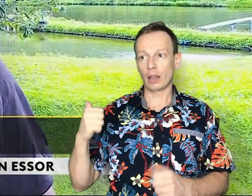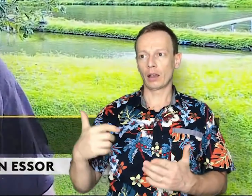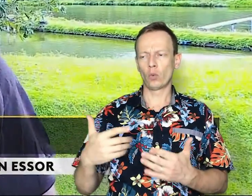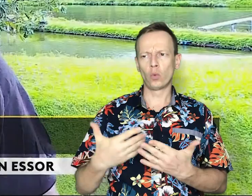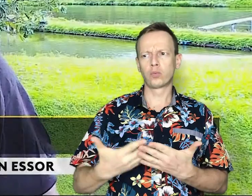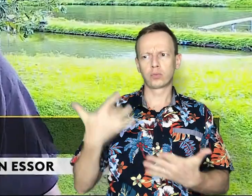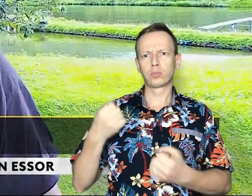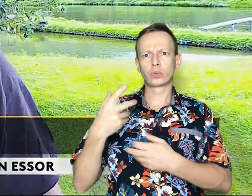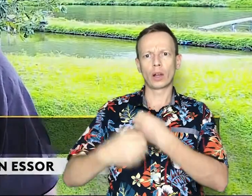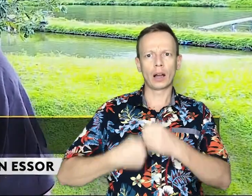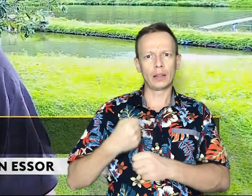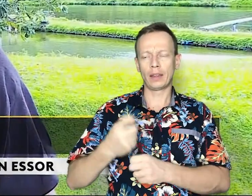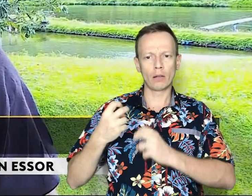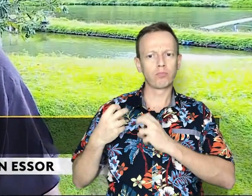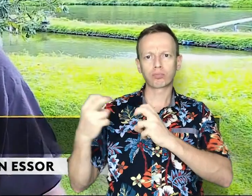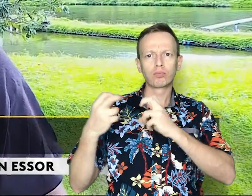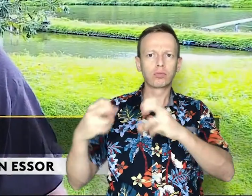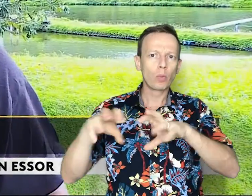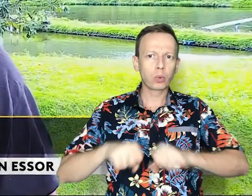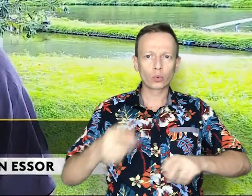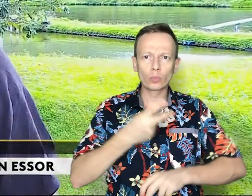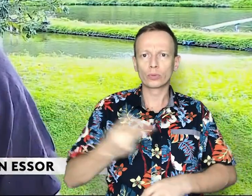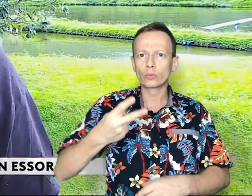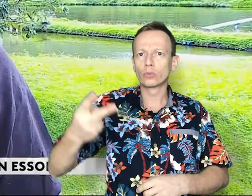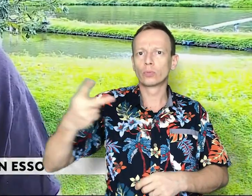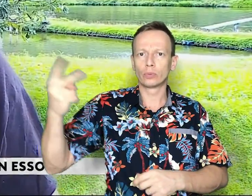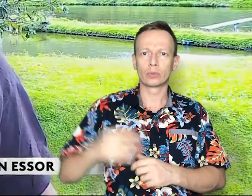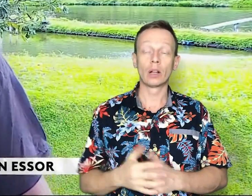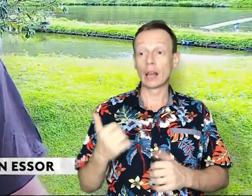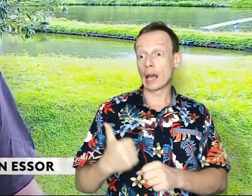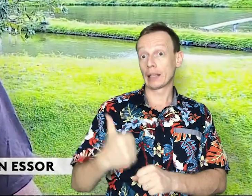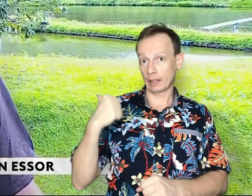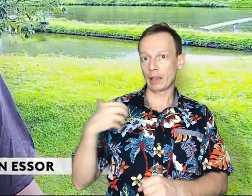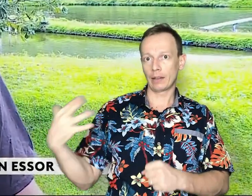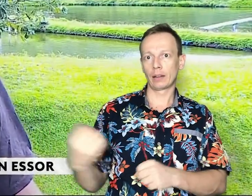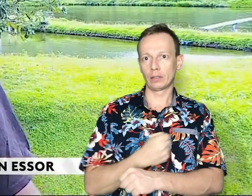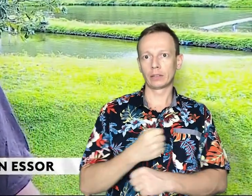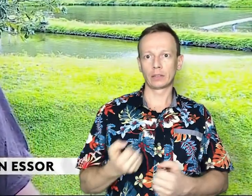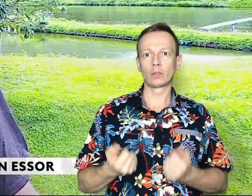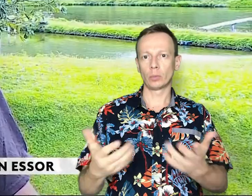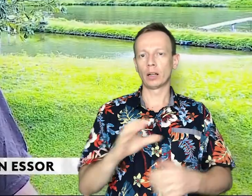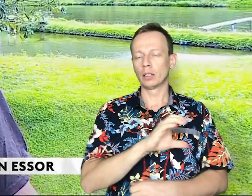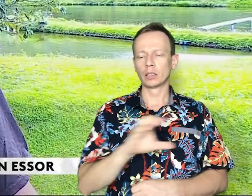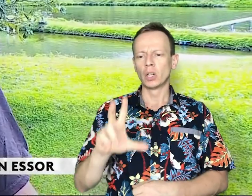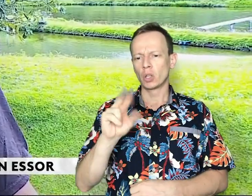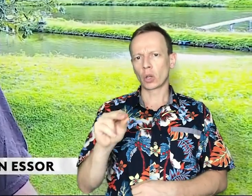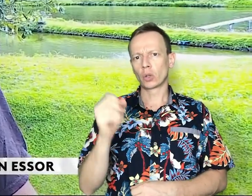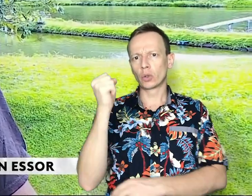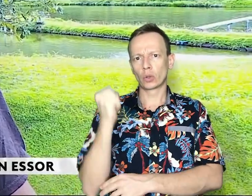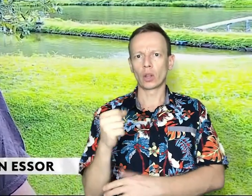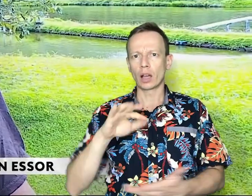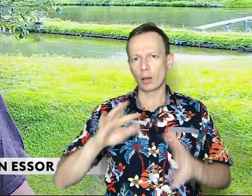la production, quoi. Et là, l'année dernière, on a fait une centaine de crevettes, quoi. Donc une